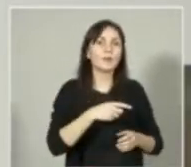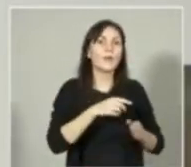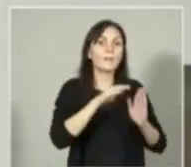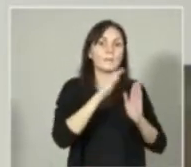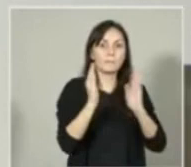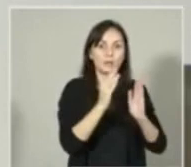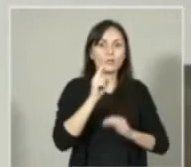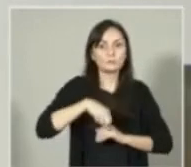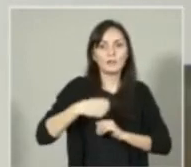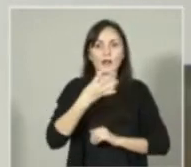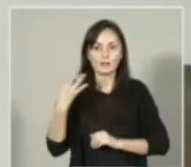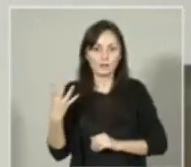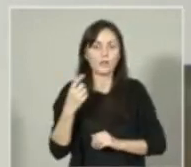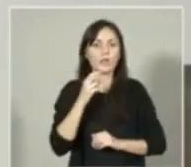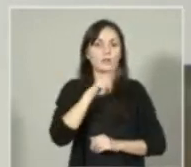2014-2019